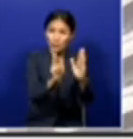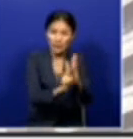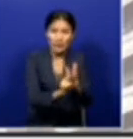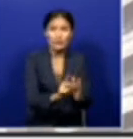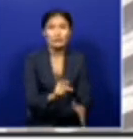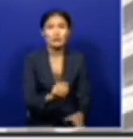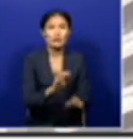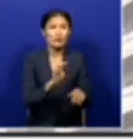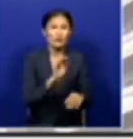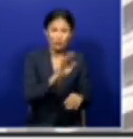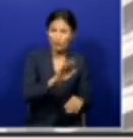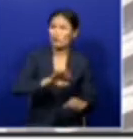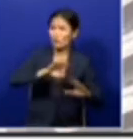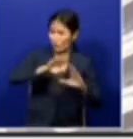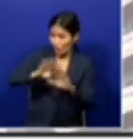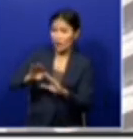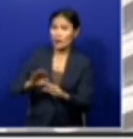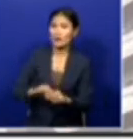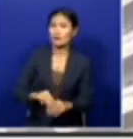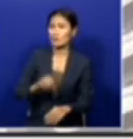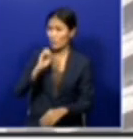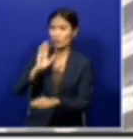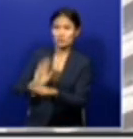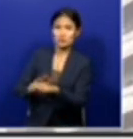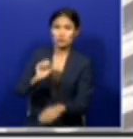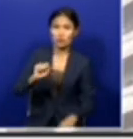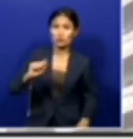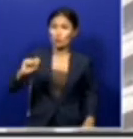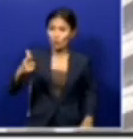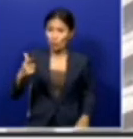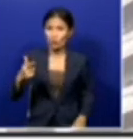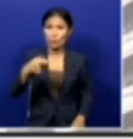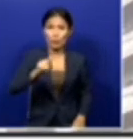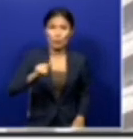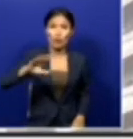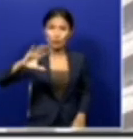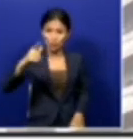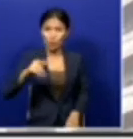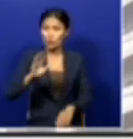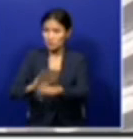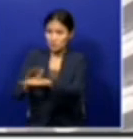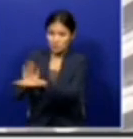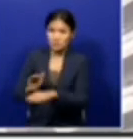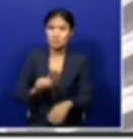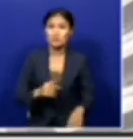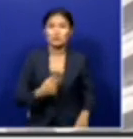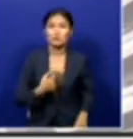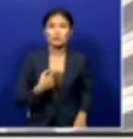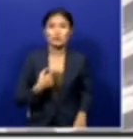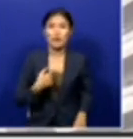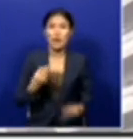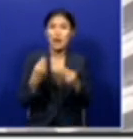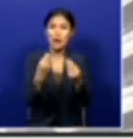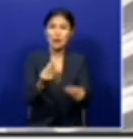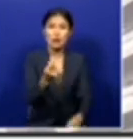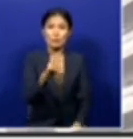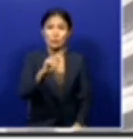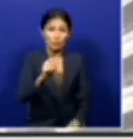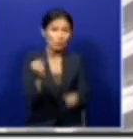ที่สตง.ปปช.ทำยังไงจะพบกันครึ่งทางทำยังไงจะให้ท้องถิ่นเขาไม่เดือด